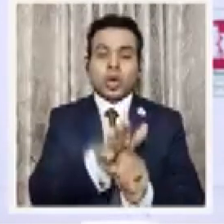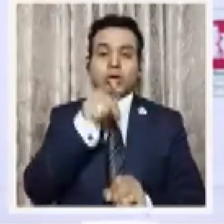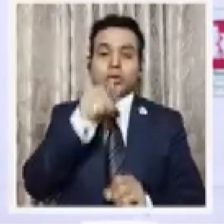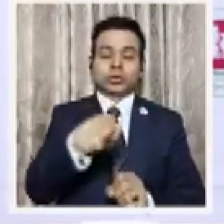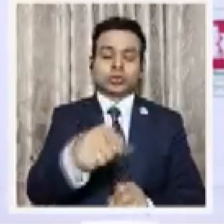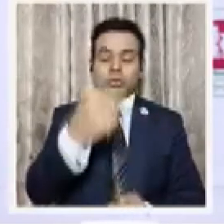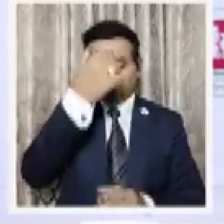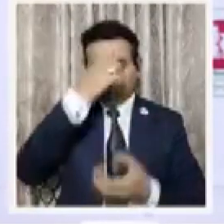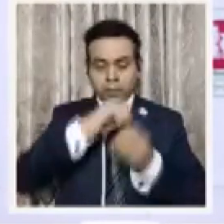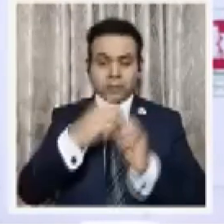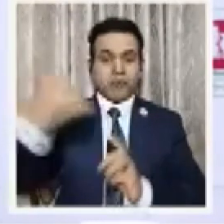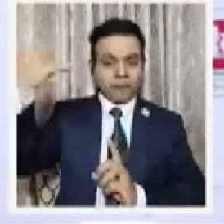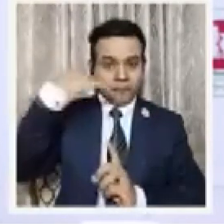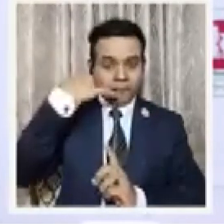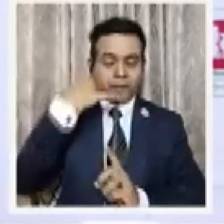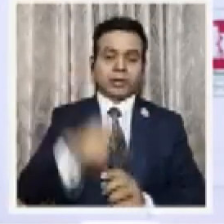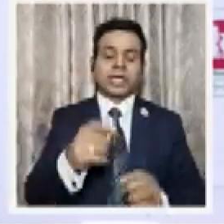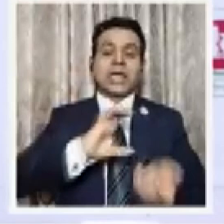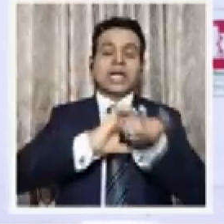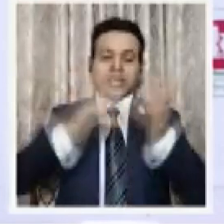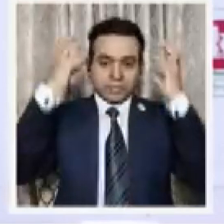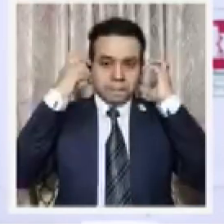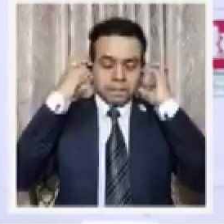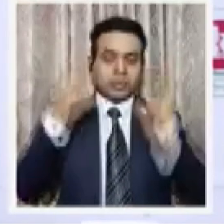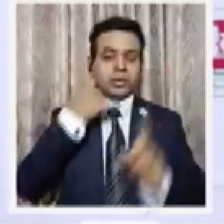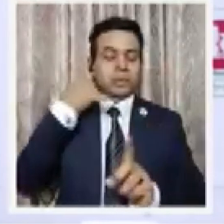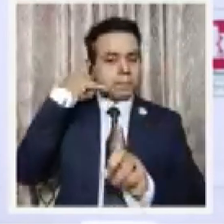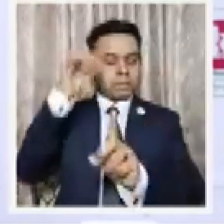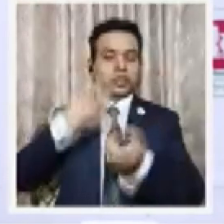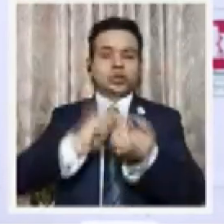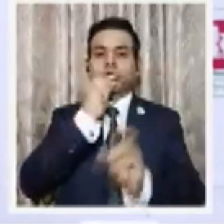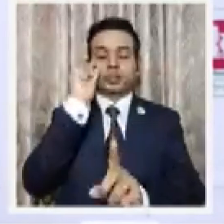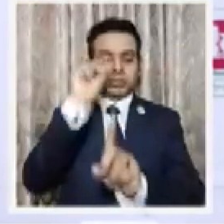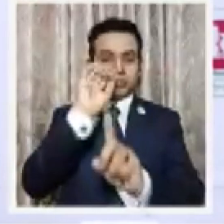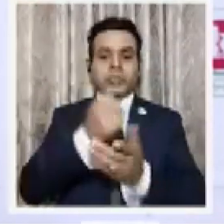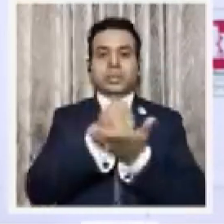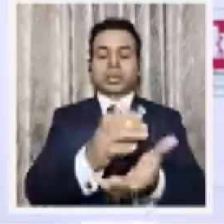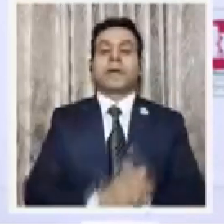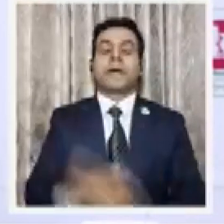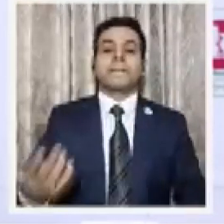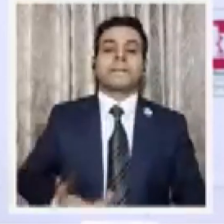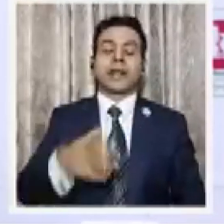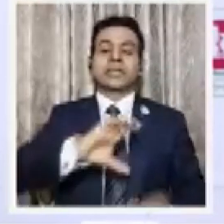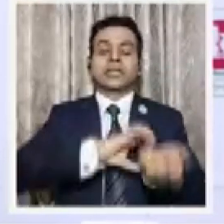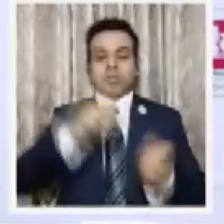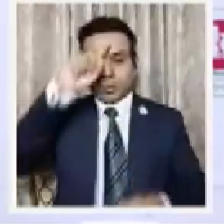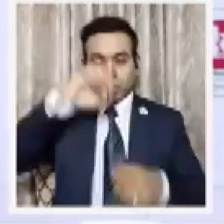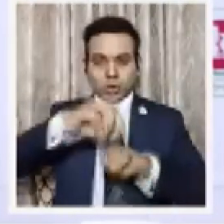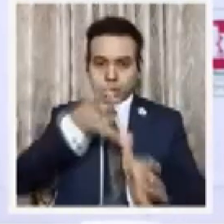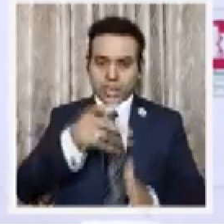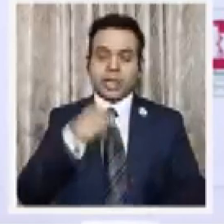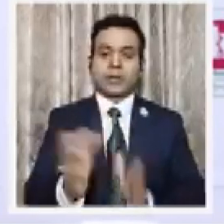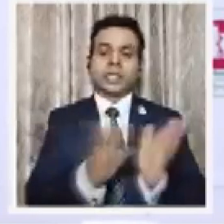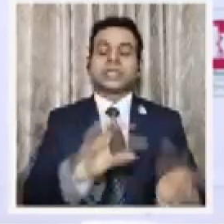এখানে আরেকটি তথ্য বলতে চাই, করোনা আক্রান্ত রোগীদের জন্য সরাসরি মেডিকেল ডাক্তার ও হেলথ অফিসারদের মাধ্যমে সেবা